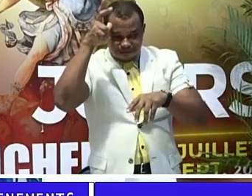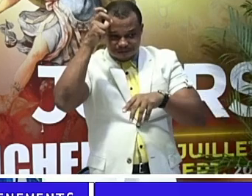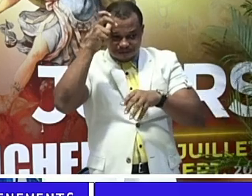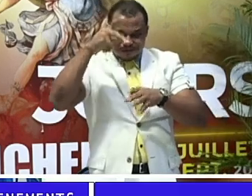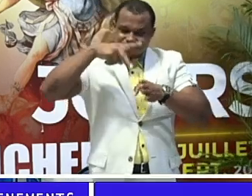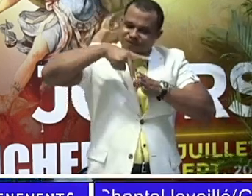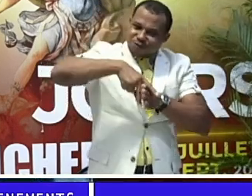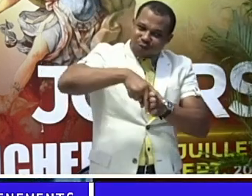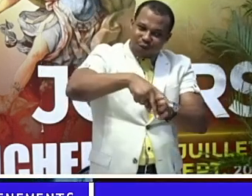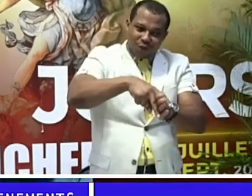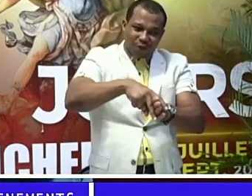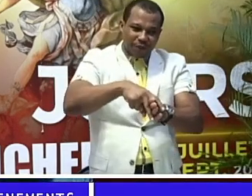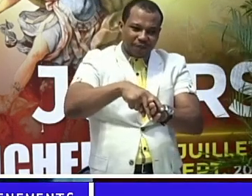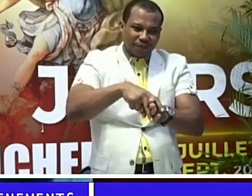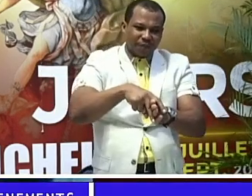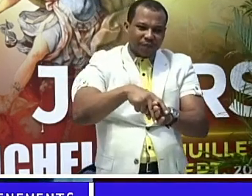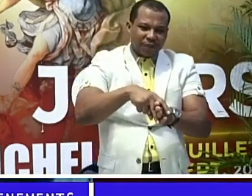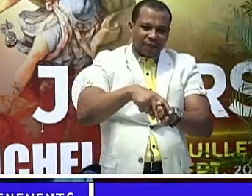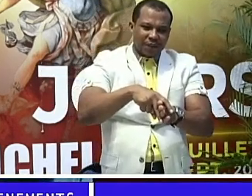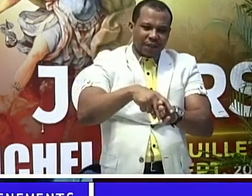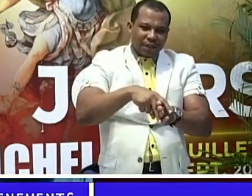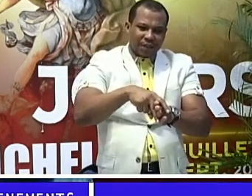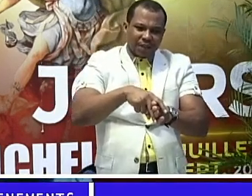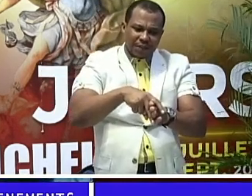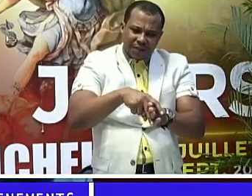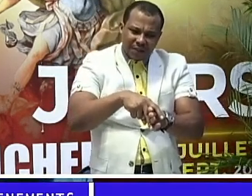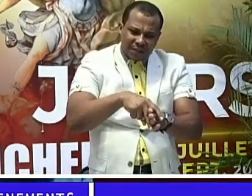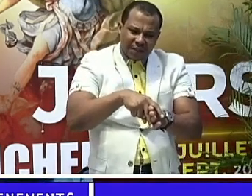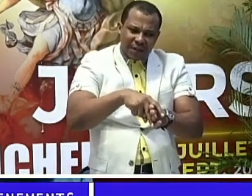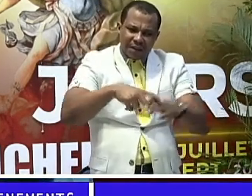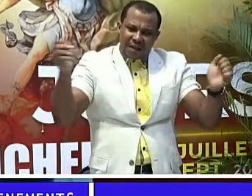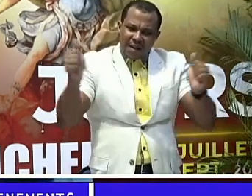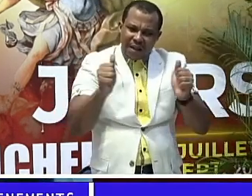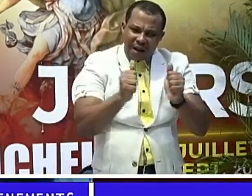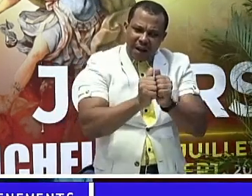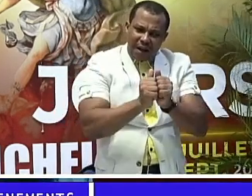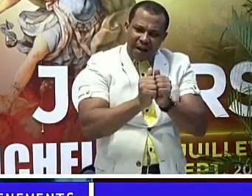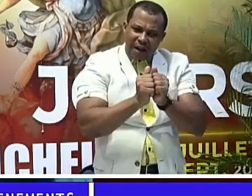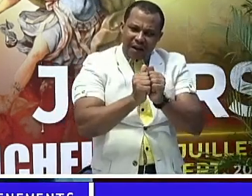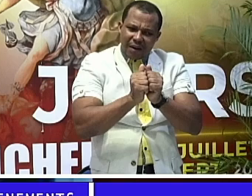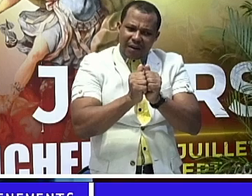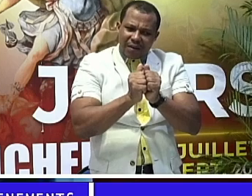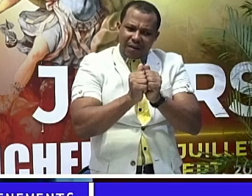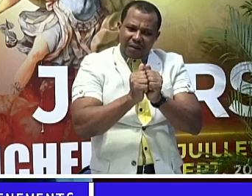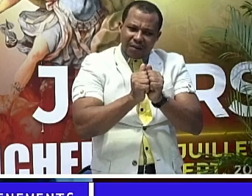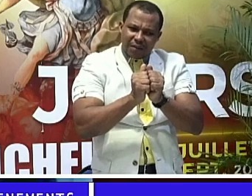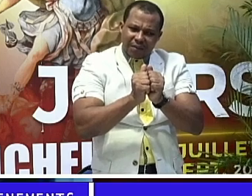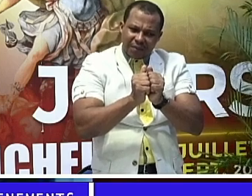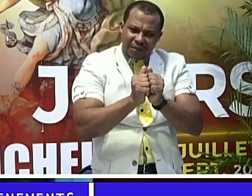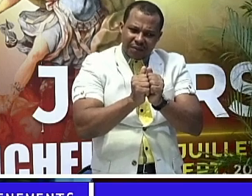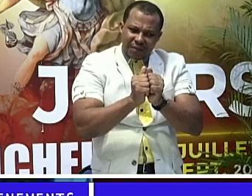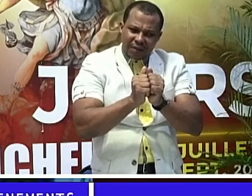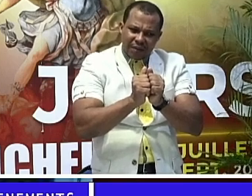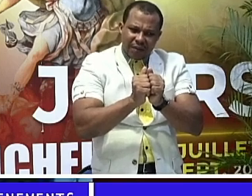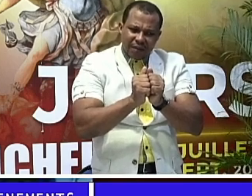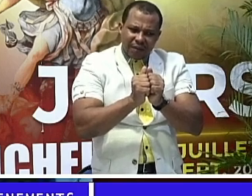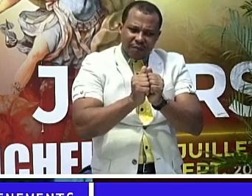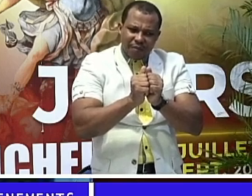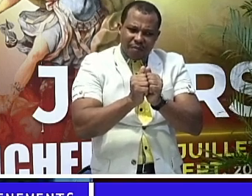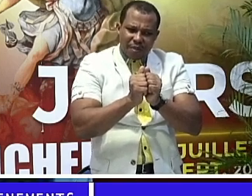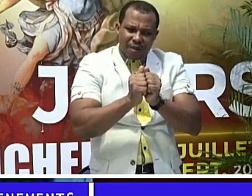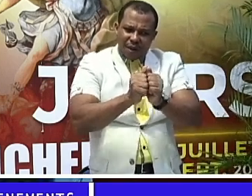chariots, en litière, à dos de mulets ou de dromadaires, ils